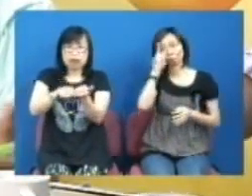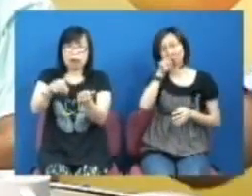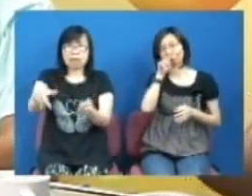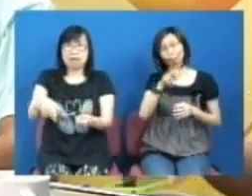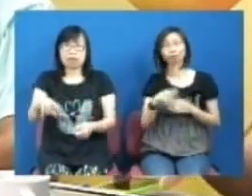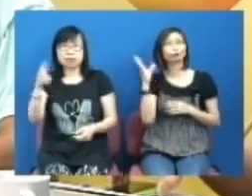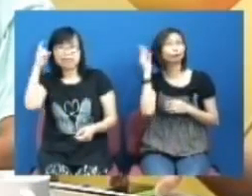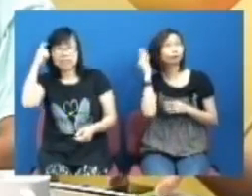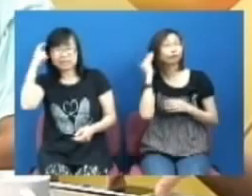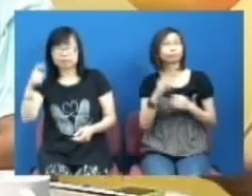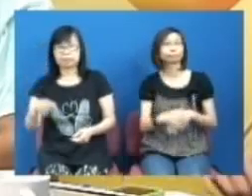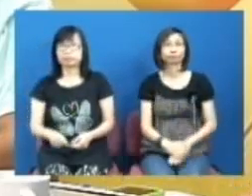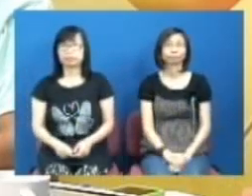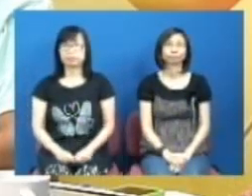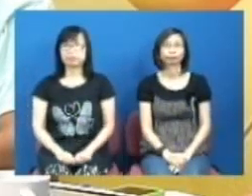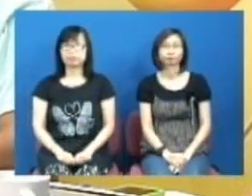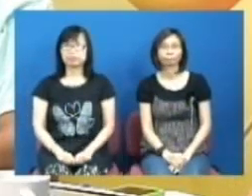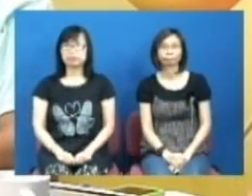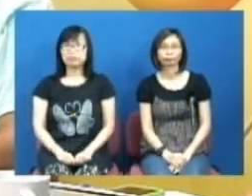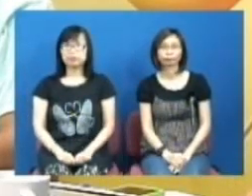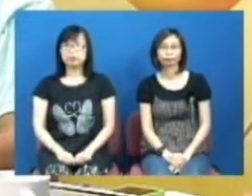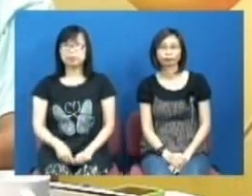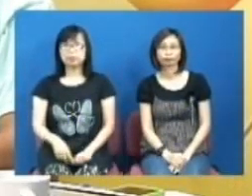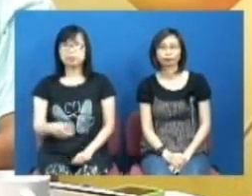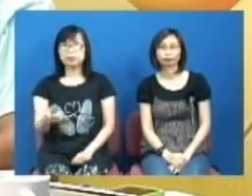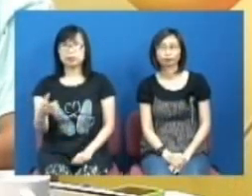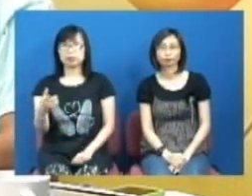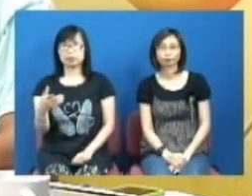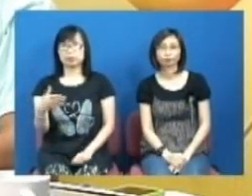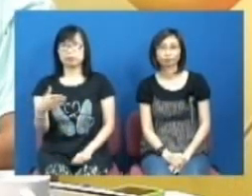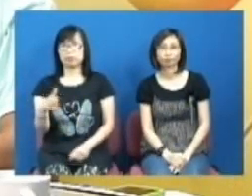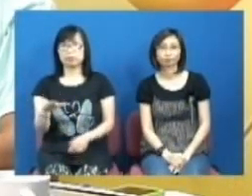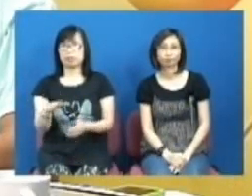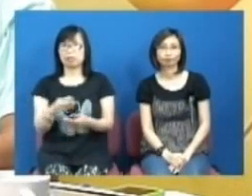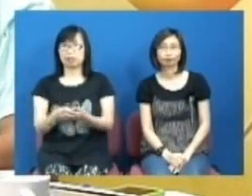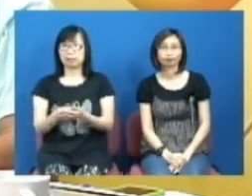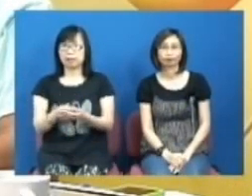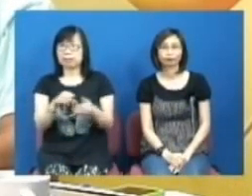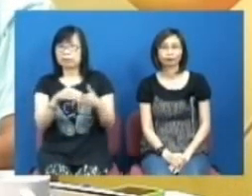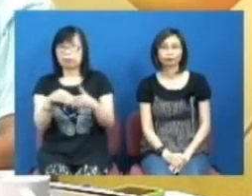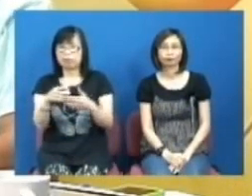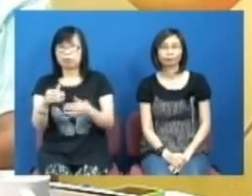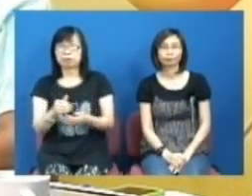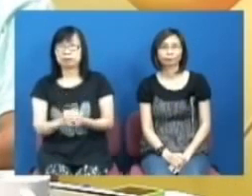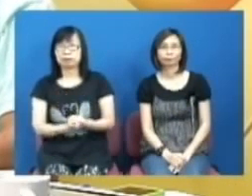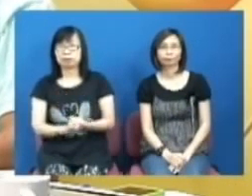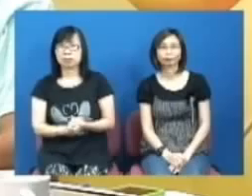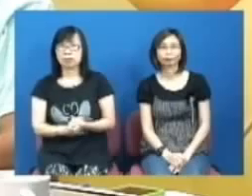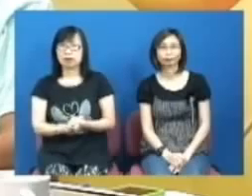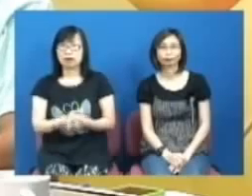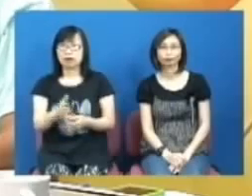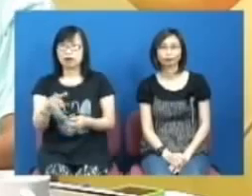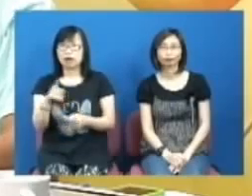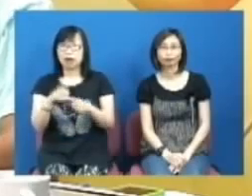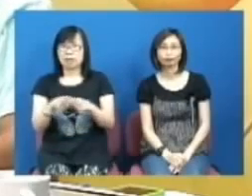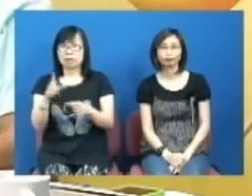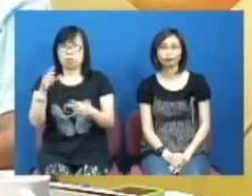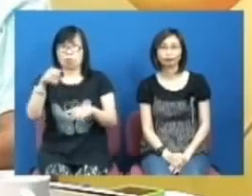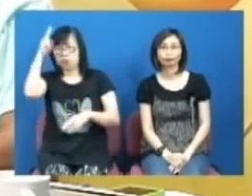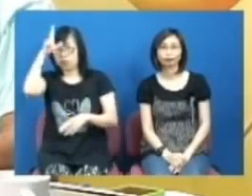識嚟嘅啫。 嗯， 即係一個力學，一個 grav， 即係一個萬有引力啊嘛。其實科學上有個 gravity 嘅問